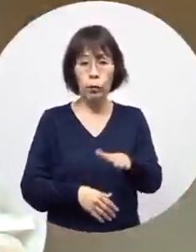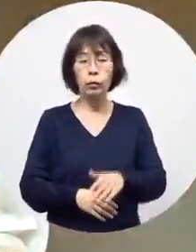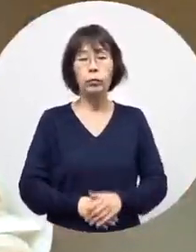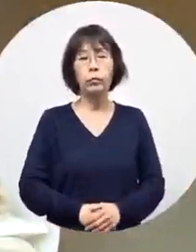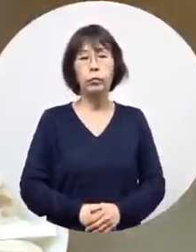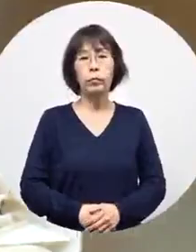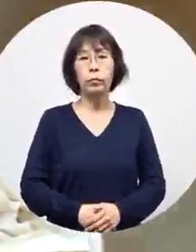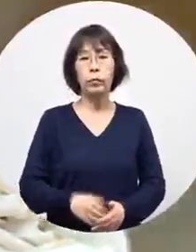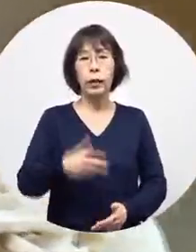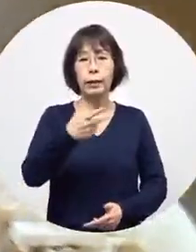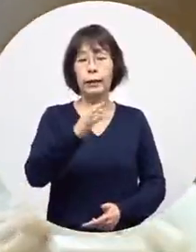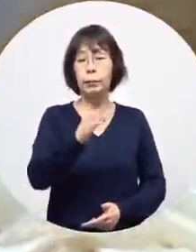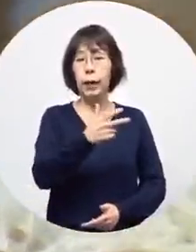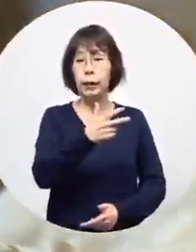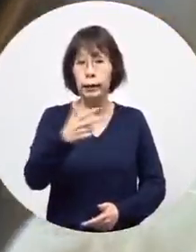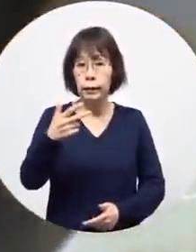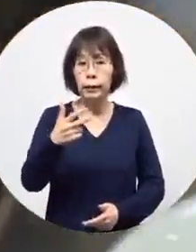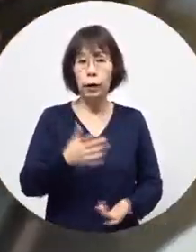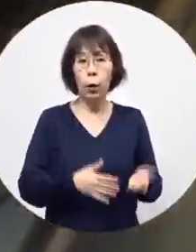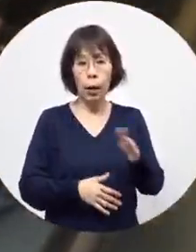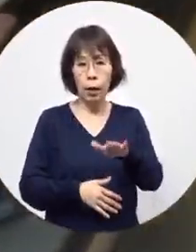めじを入れます。 はい、